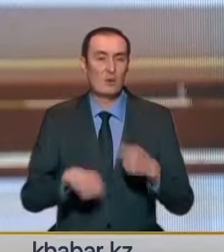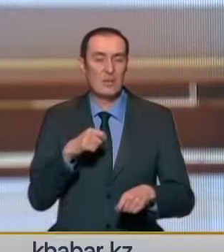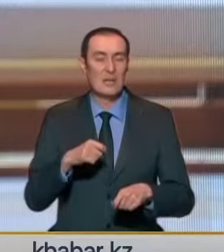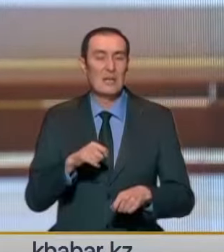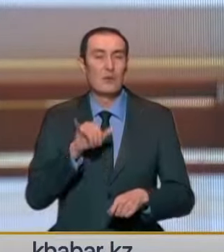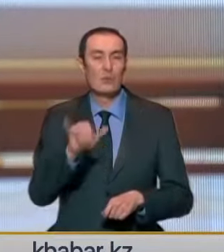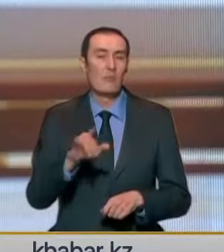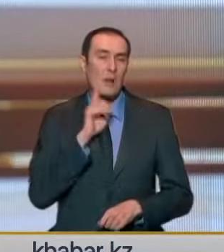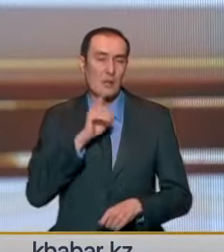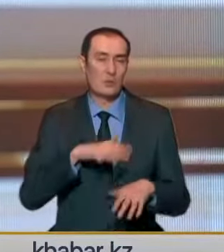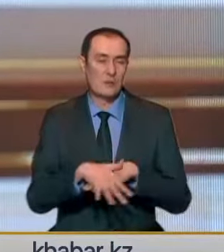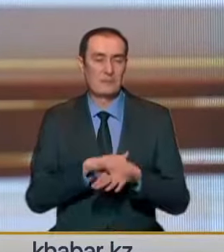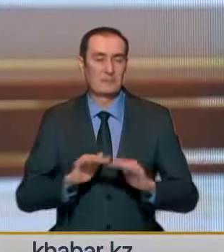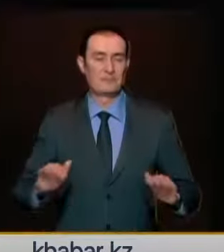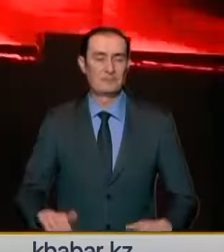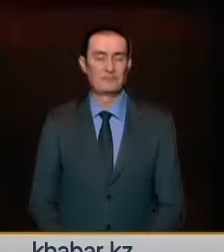среди подростков.